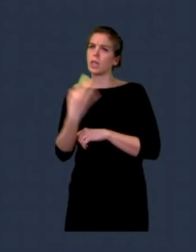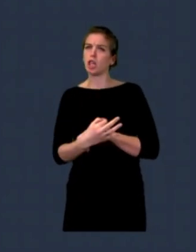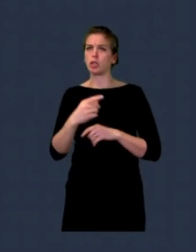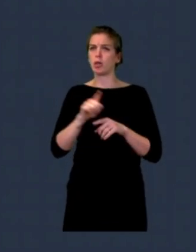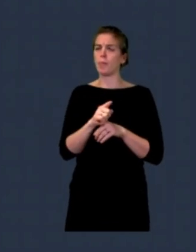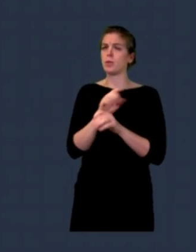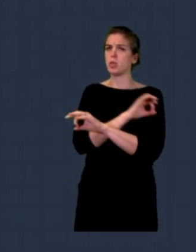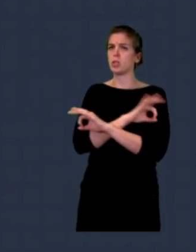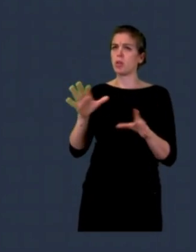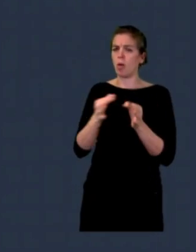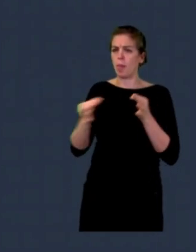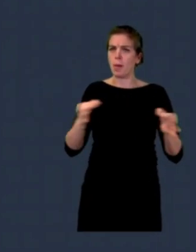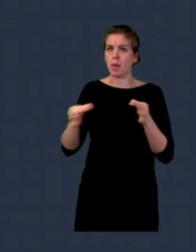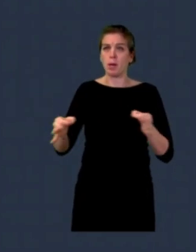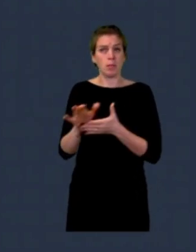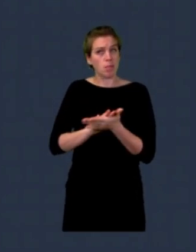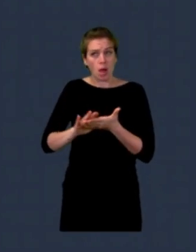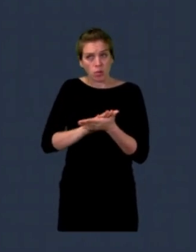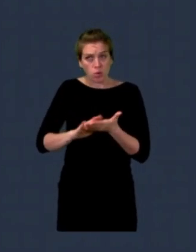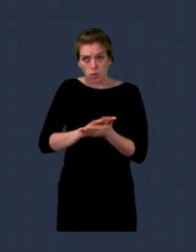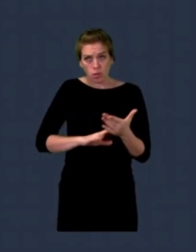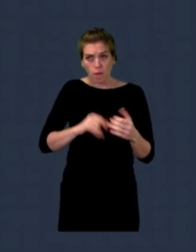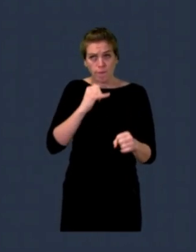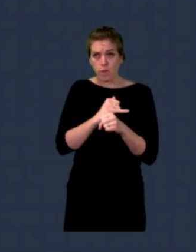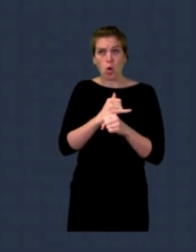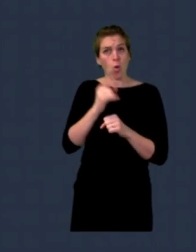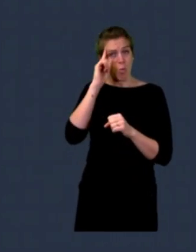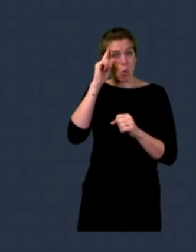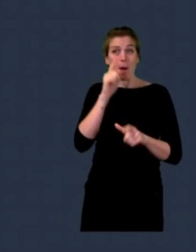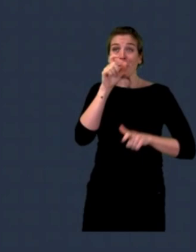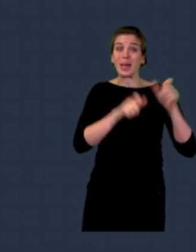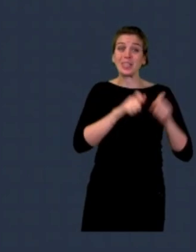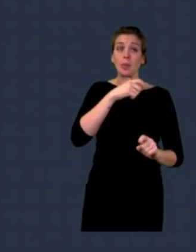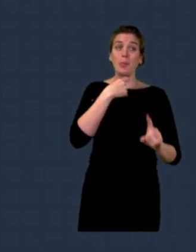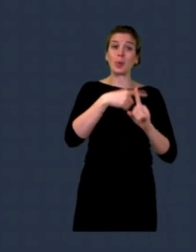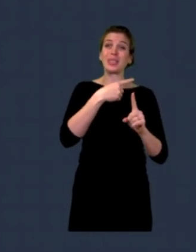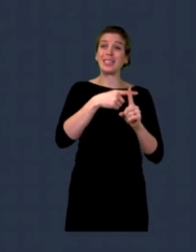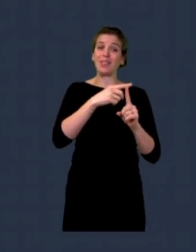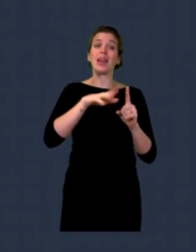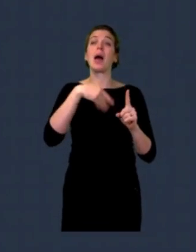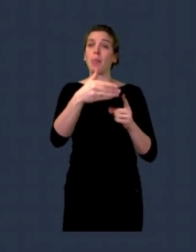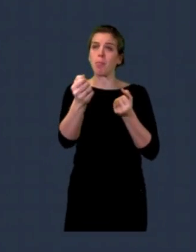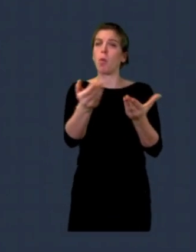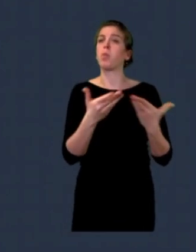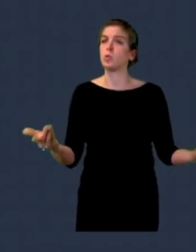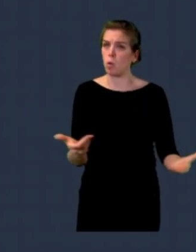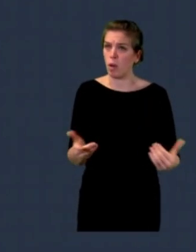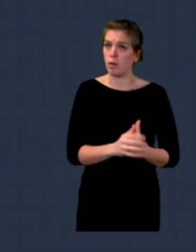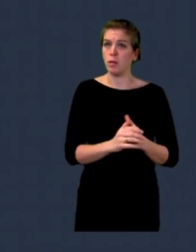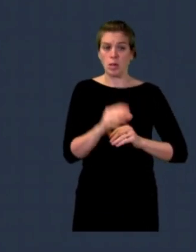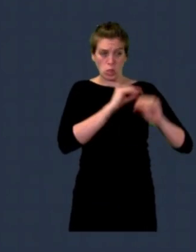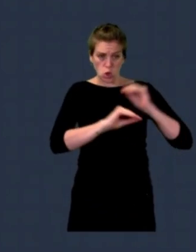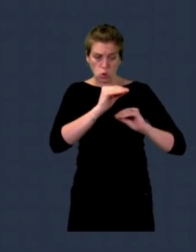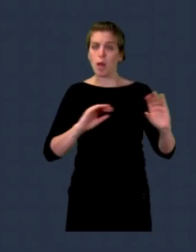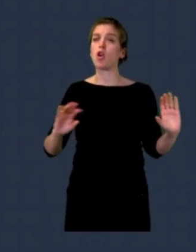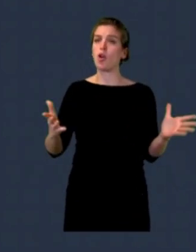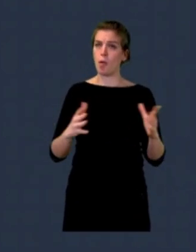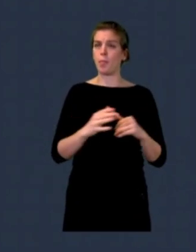aussi une somme de personnes positives à qui aucune offre nouvelle de prise en charge ne sera proposée. Et c'est là une autre carence de votre